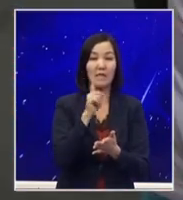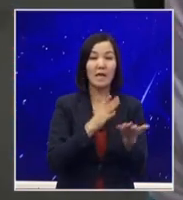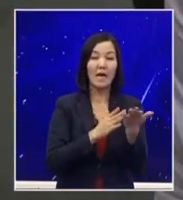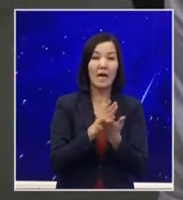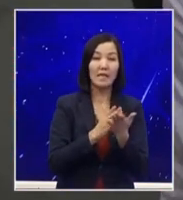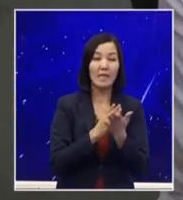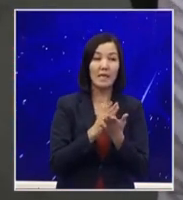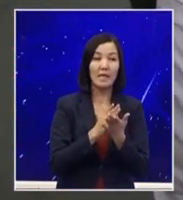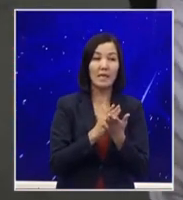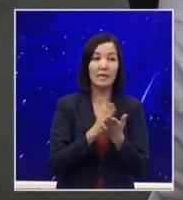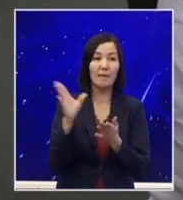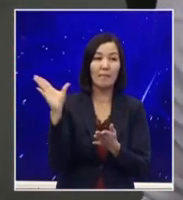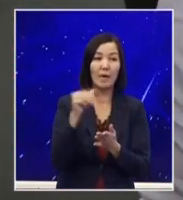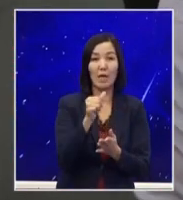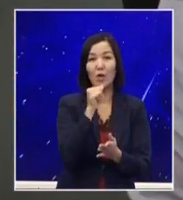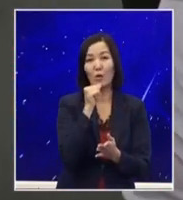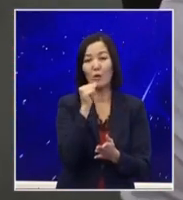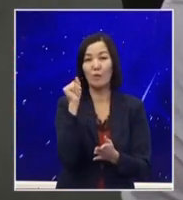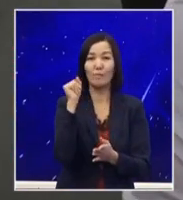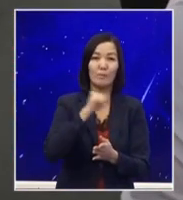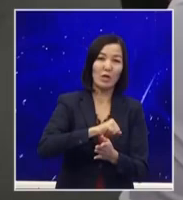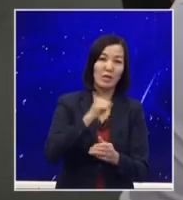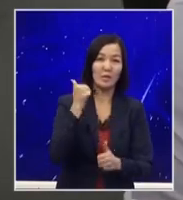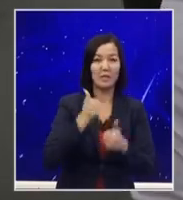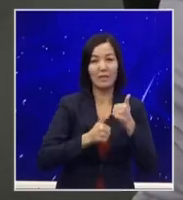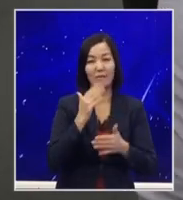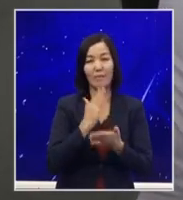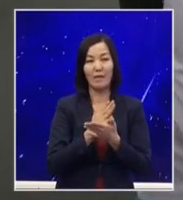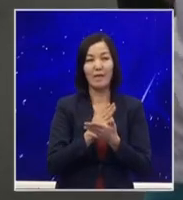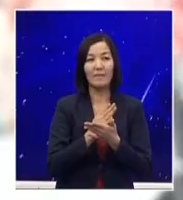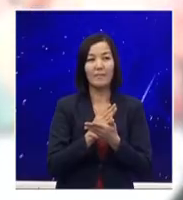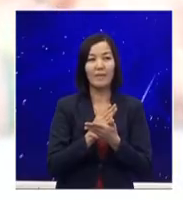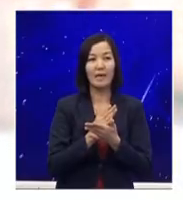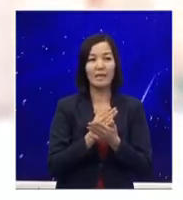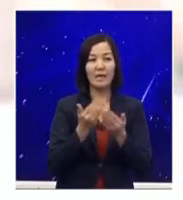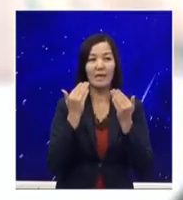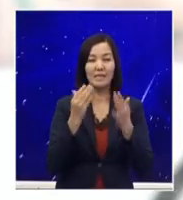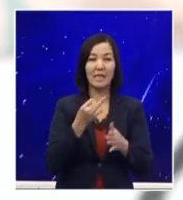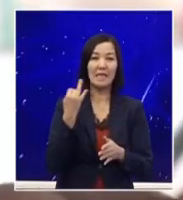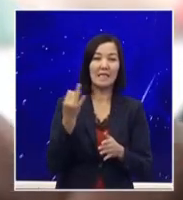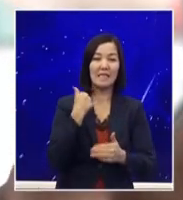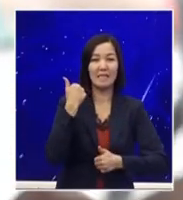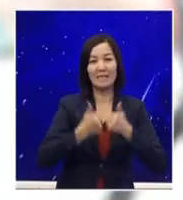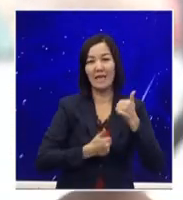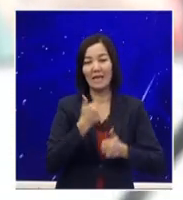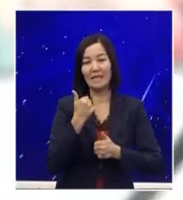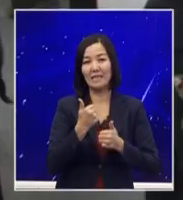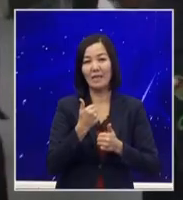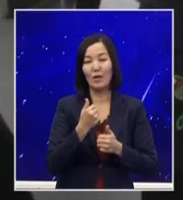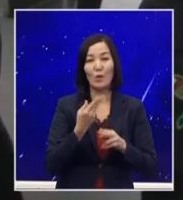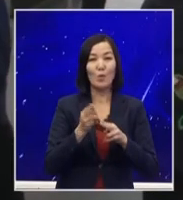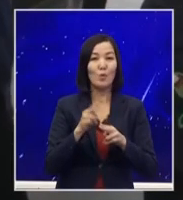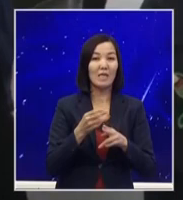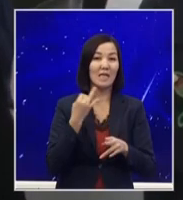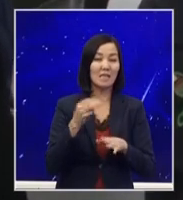спортшымен күш сынасып көруден тартынбады. Жеңілетінін білсе де білек күші сынға түсетін қызықты сайыстың желігі